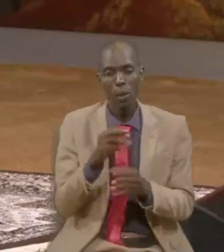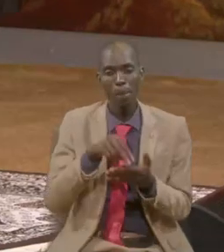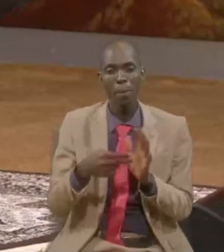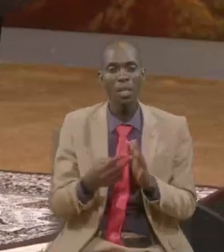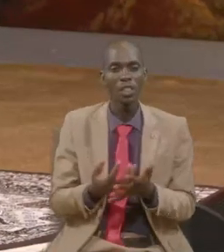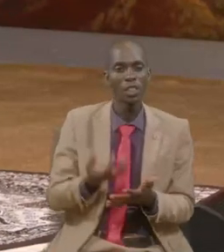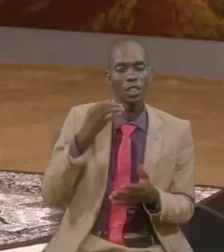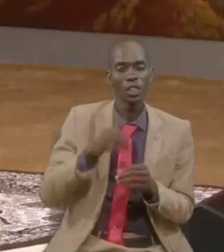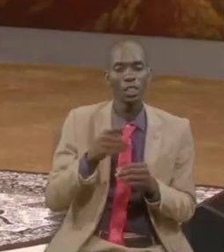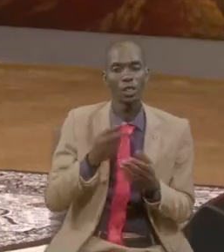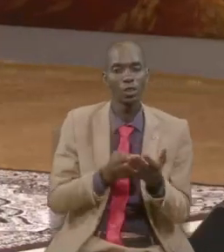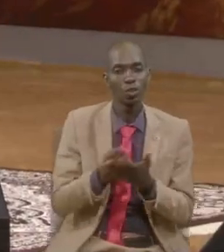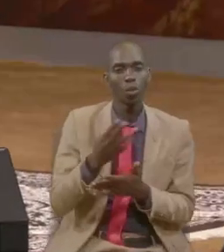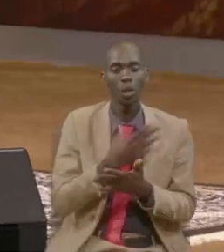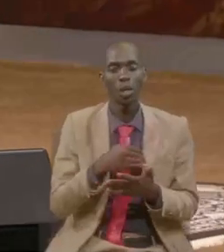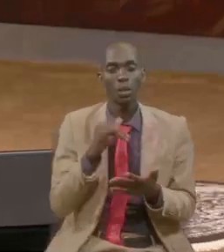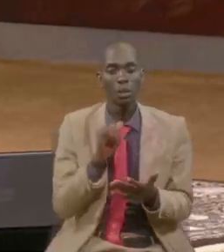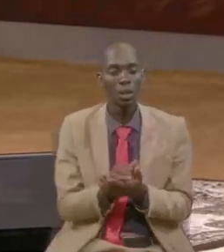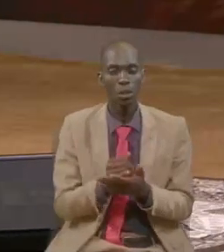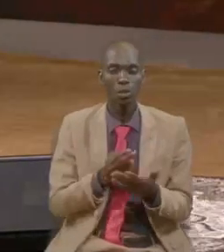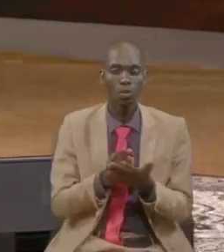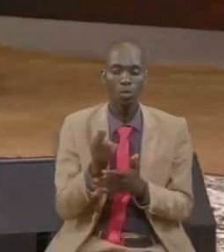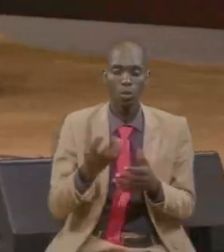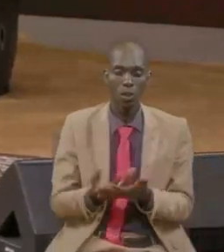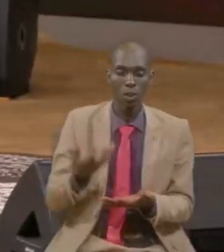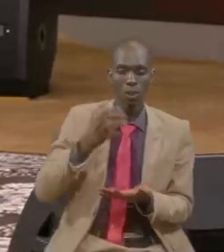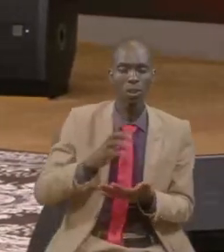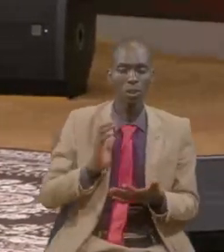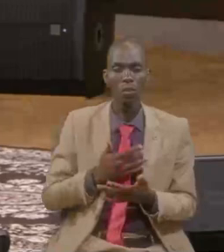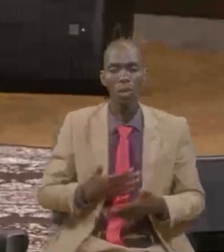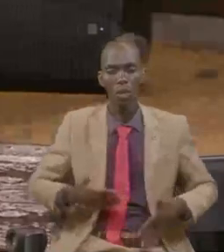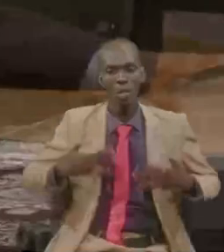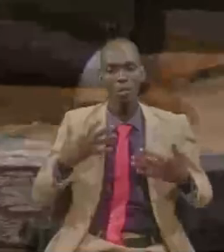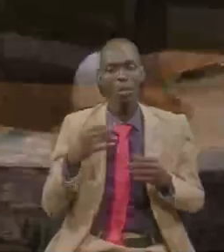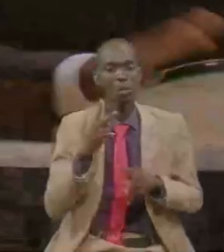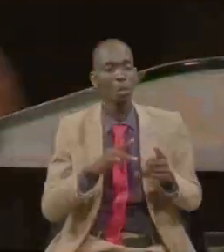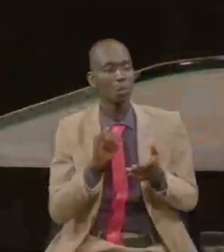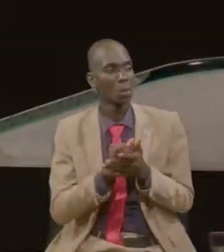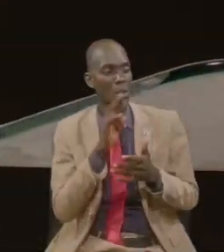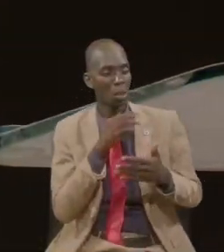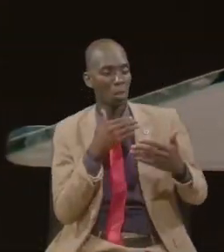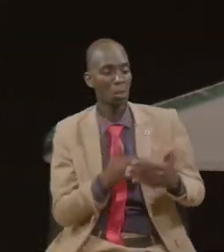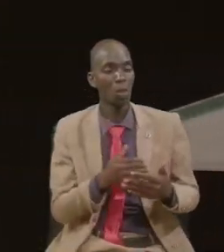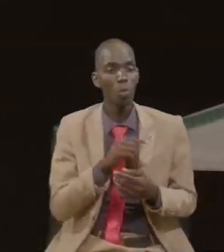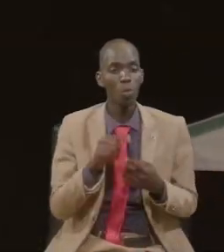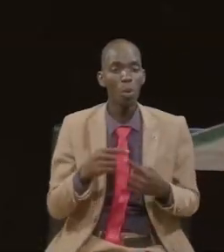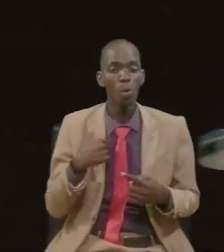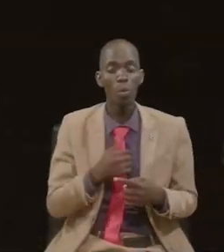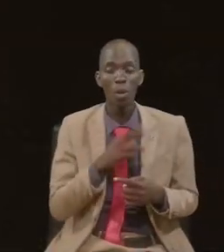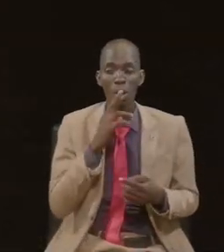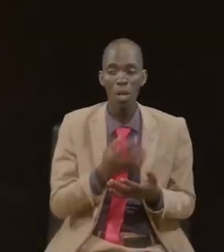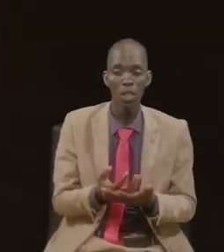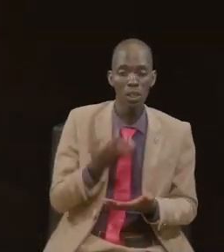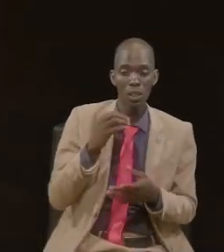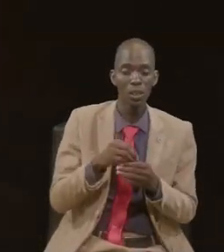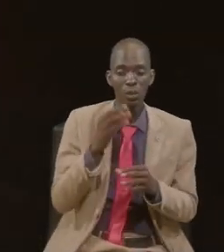parole de Dieu nous enrichisse et par nous, cela enrichit la vie des autres. Lorsque nous sommes riches